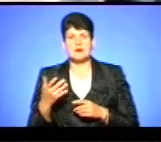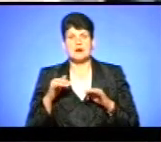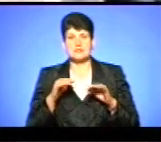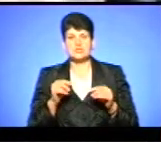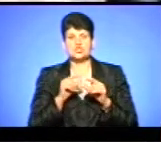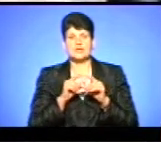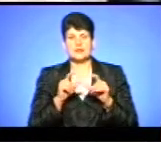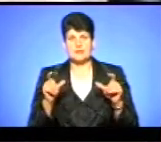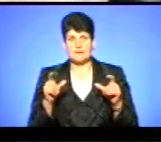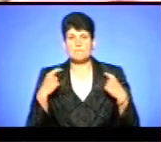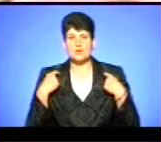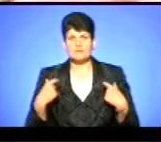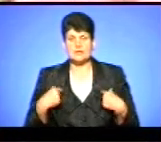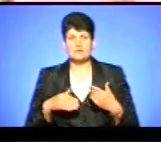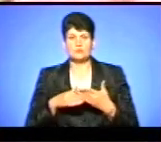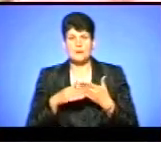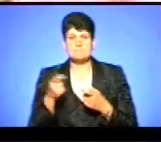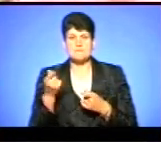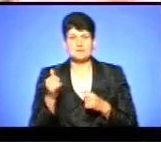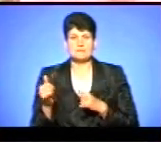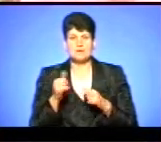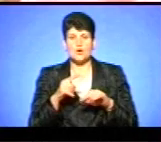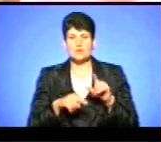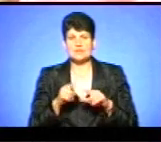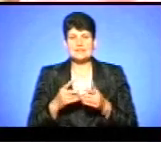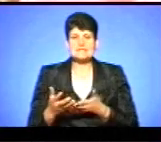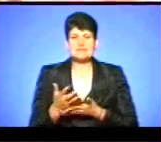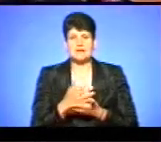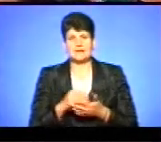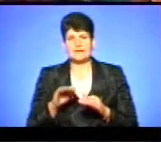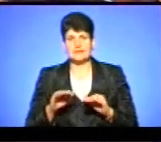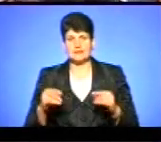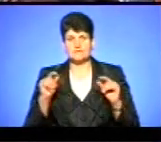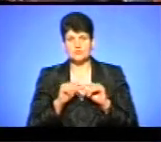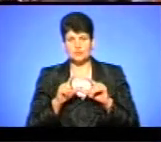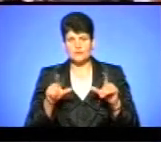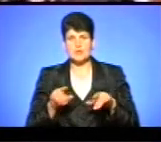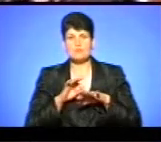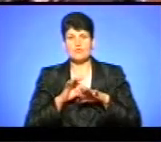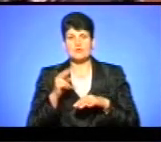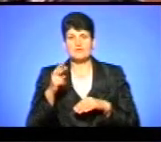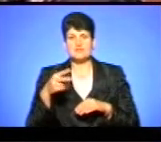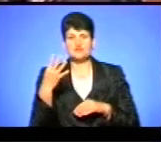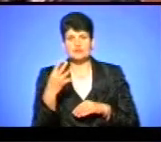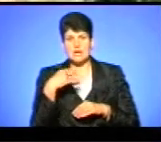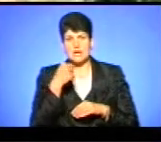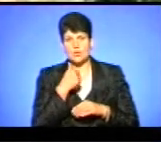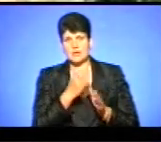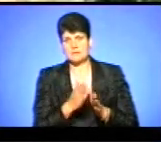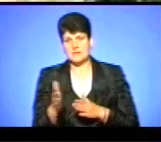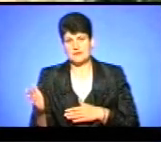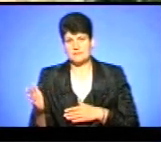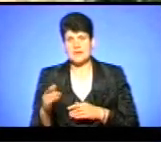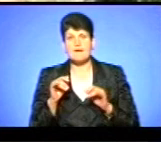«Шкільний портфелик», яка допомагає малозабезпеченим родинам зібрати дітей до школи, вони проводять 24 роки поспіль.